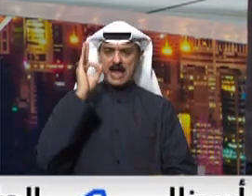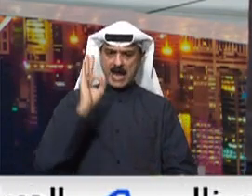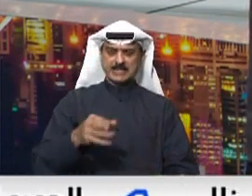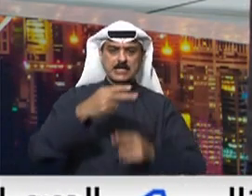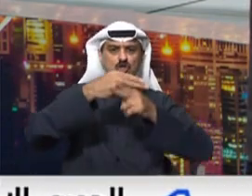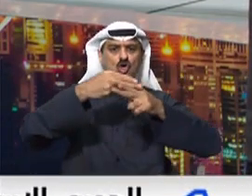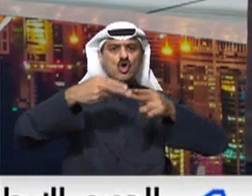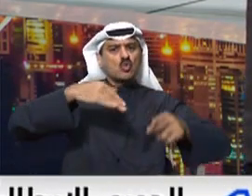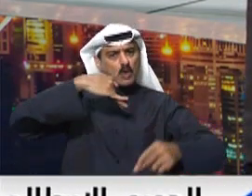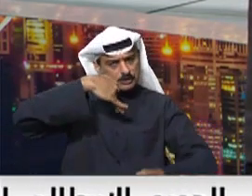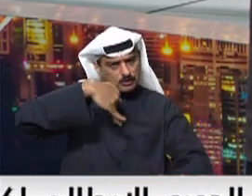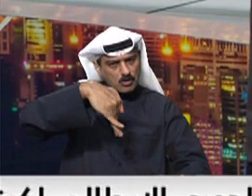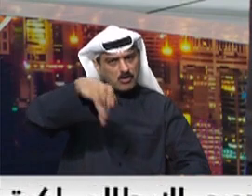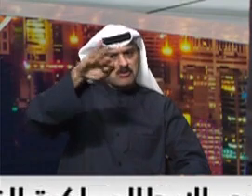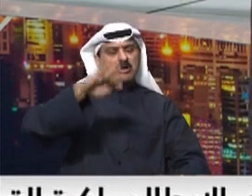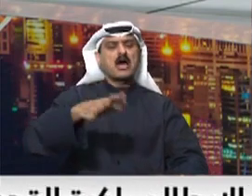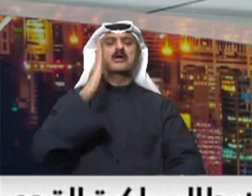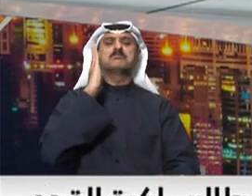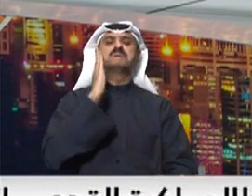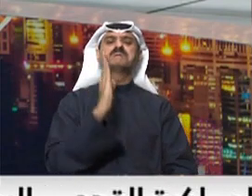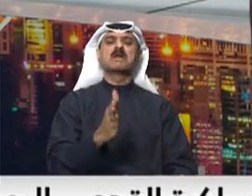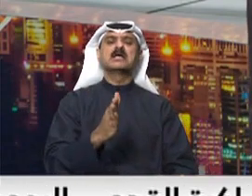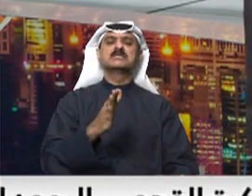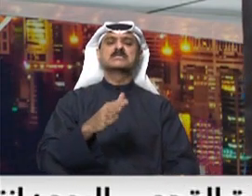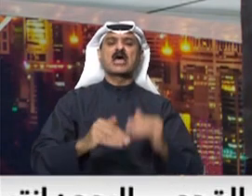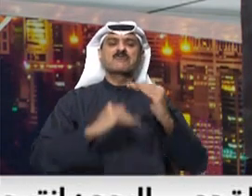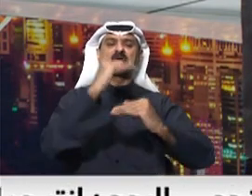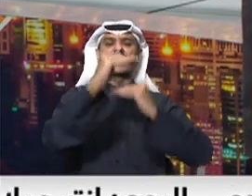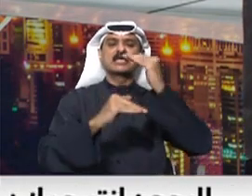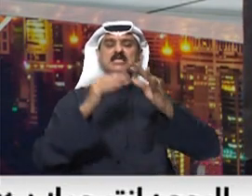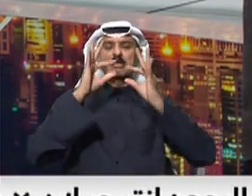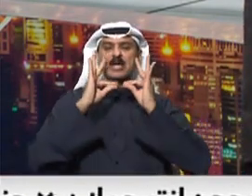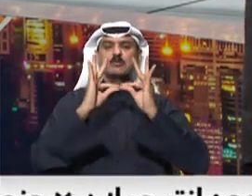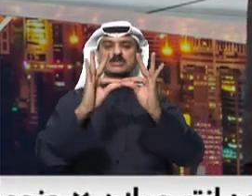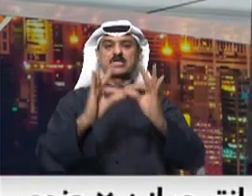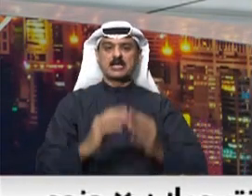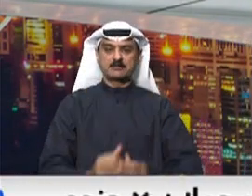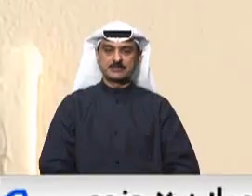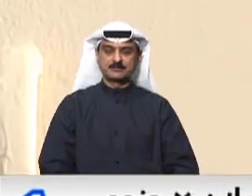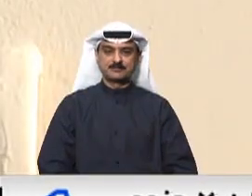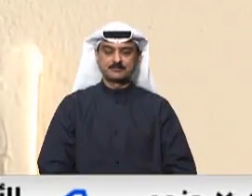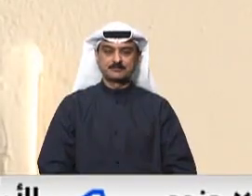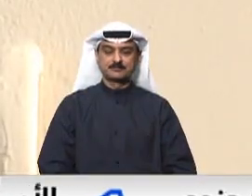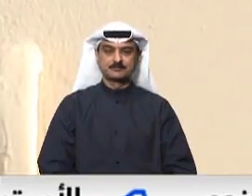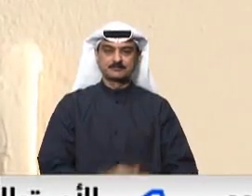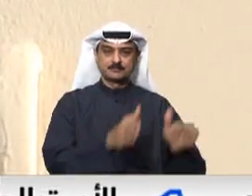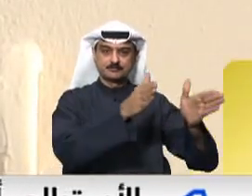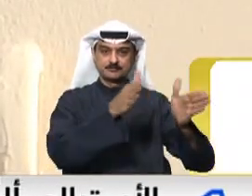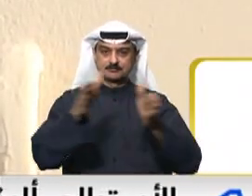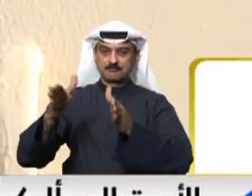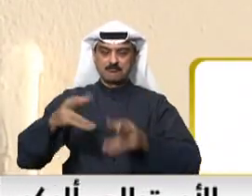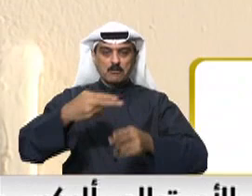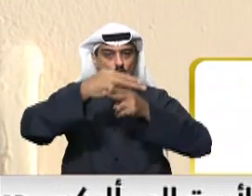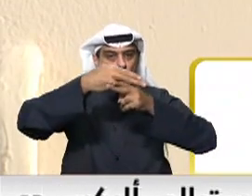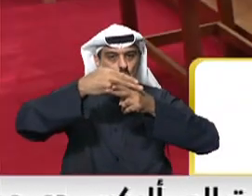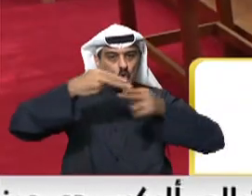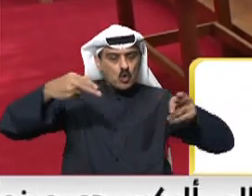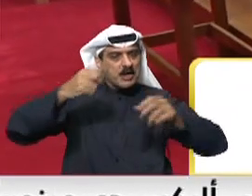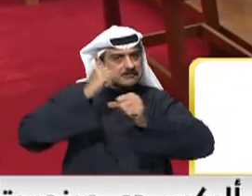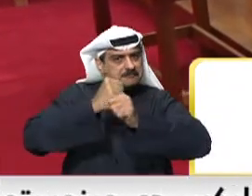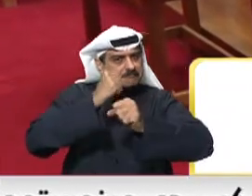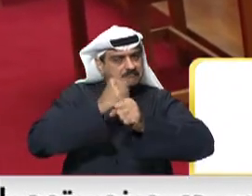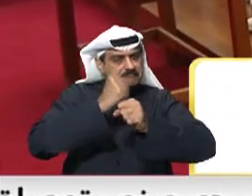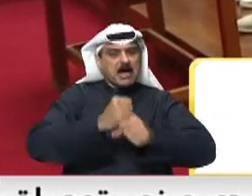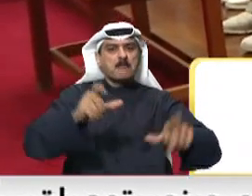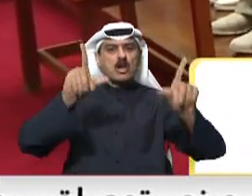الطريق الصحيح نحو تحقيق الأهداف التنمية المستدامة العالمية. دولة الكويت تسير نحو الطريق